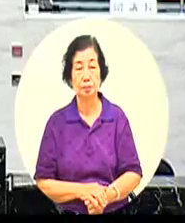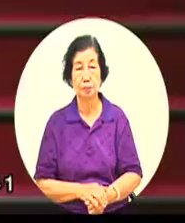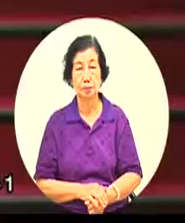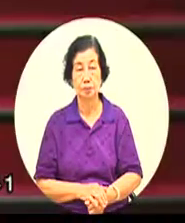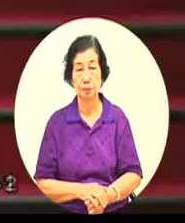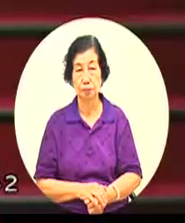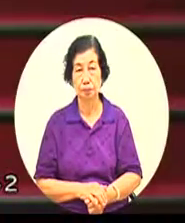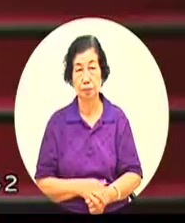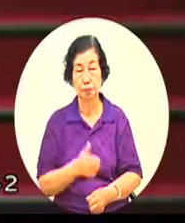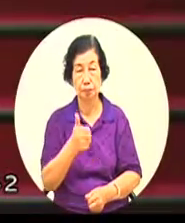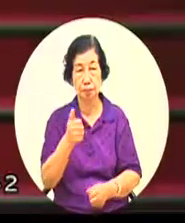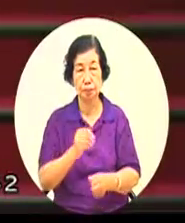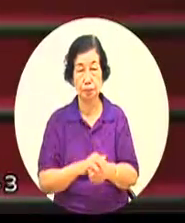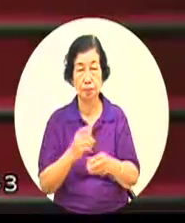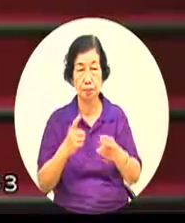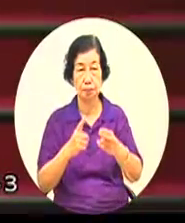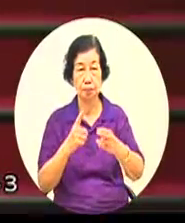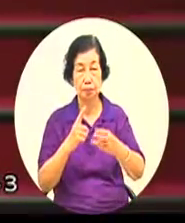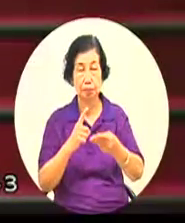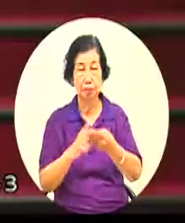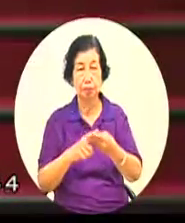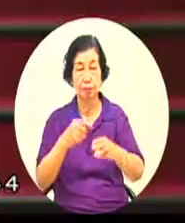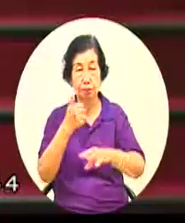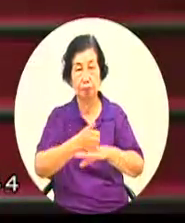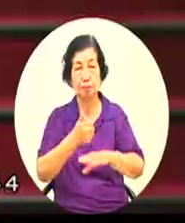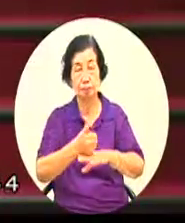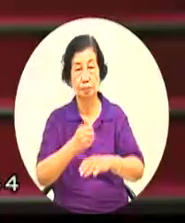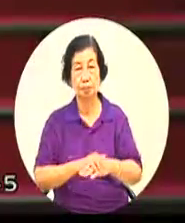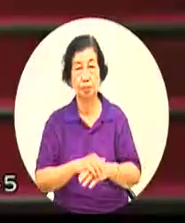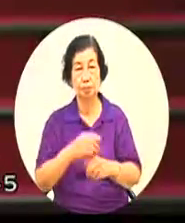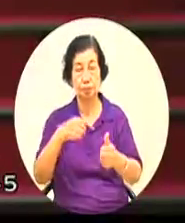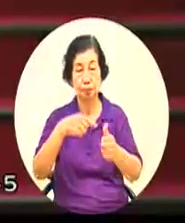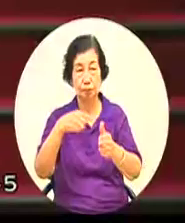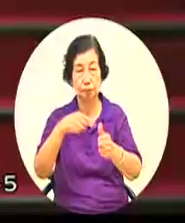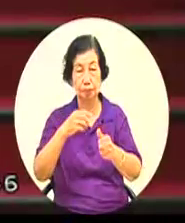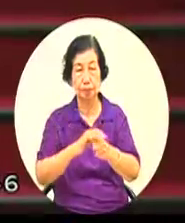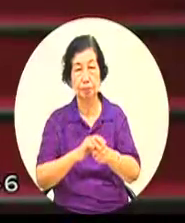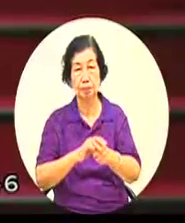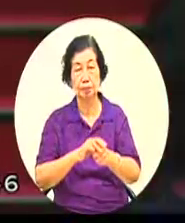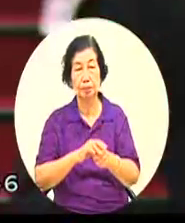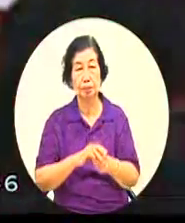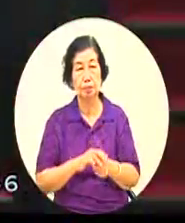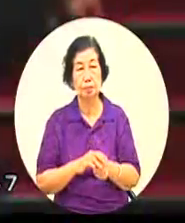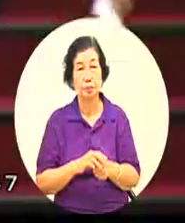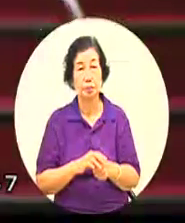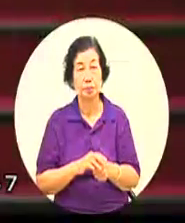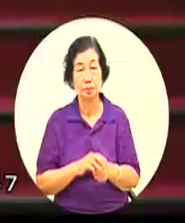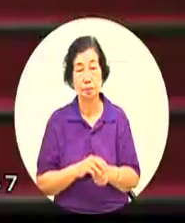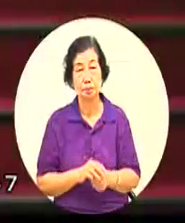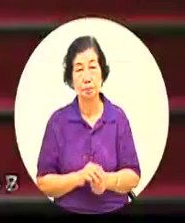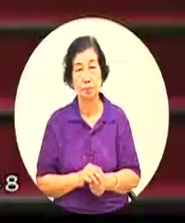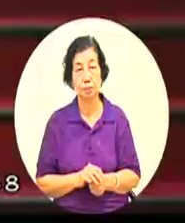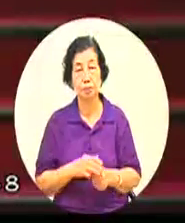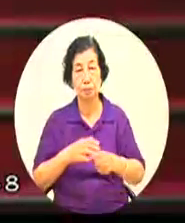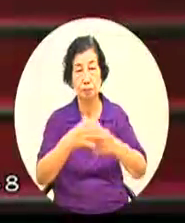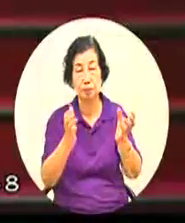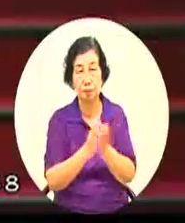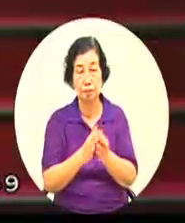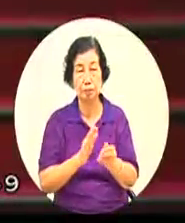谢谢主席。那我们教育部门的各位四位局长以